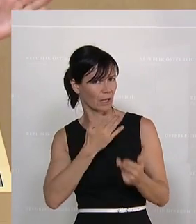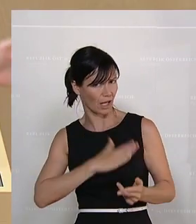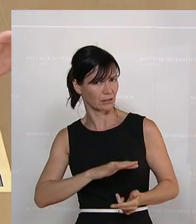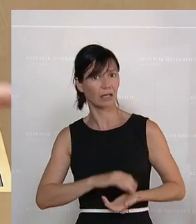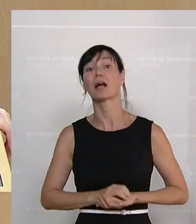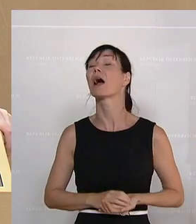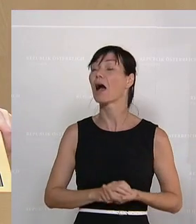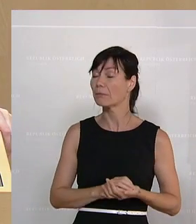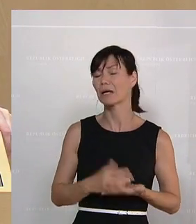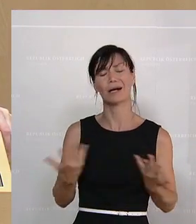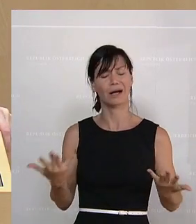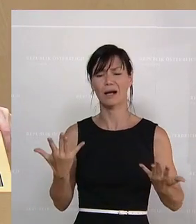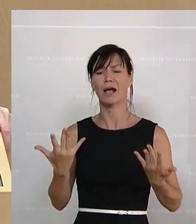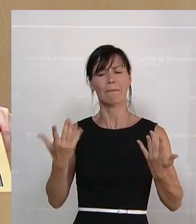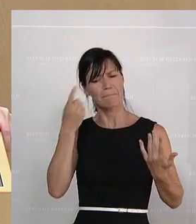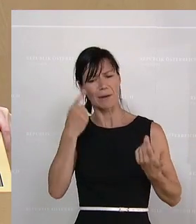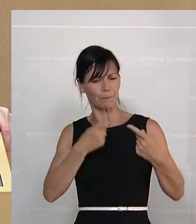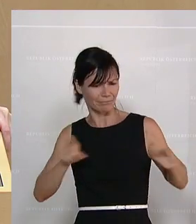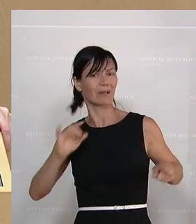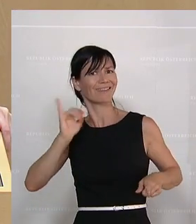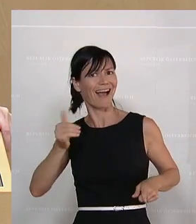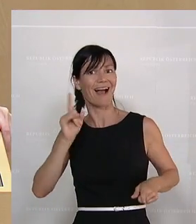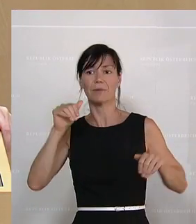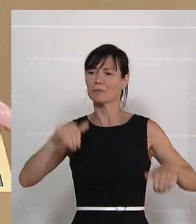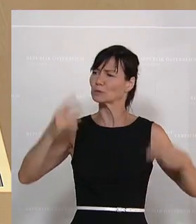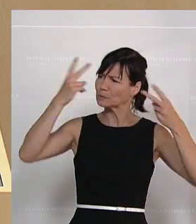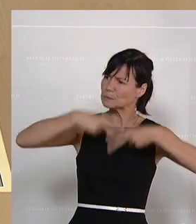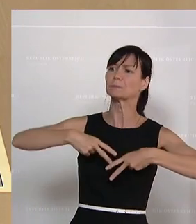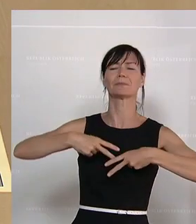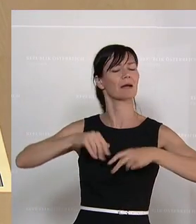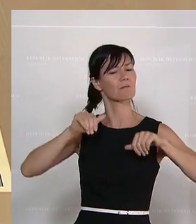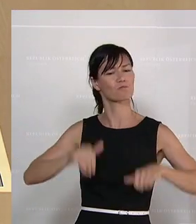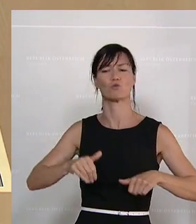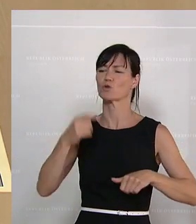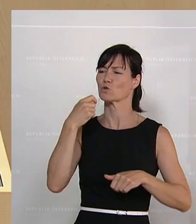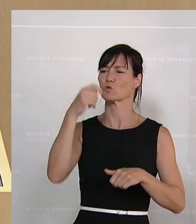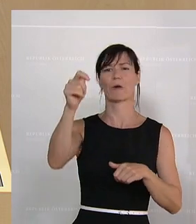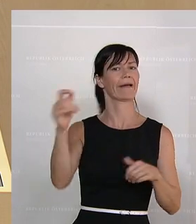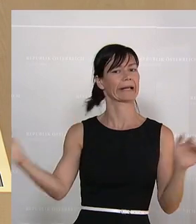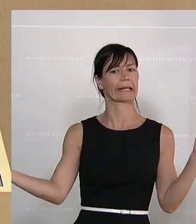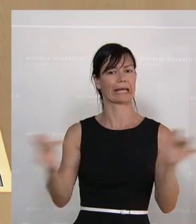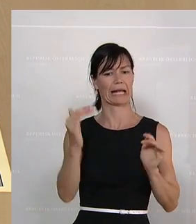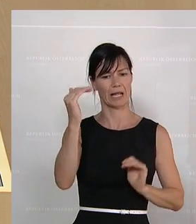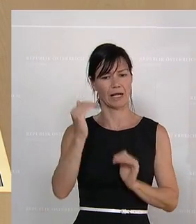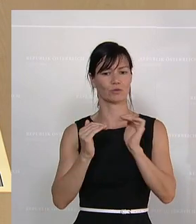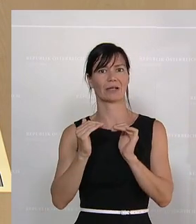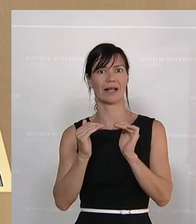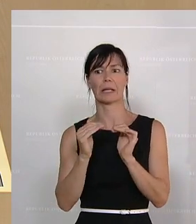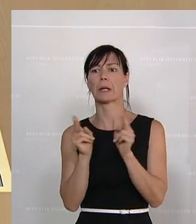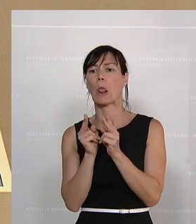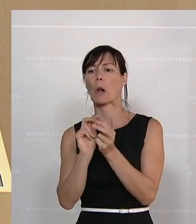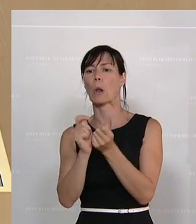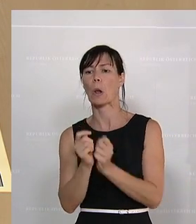bei allen differenzen einig wir müssen aktiv sein aber was tun gegen diese gegen die teuerung und wir können nicht nur an kleinen schrauben drehen und